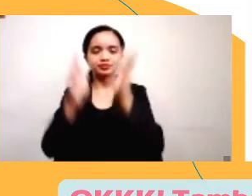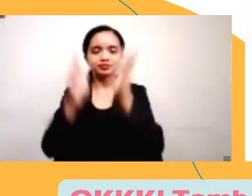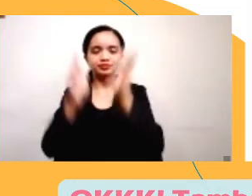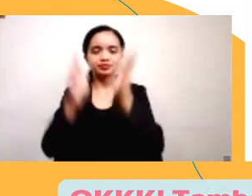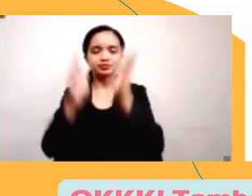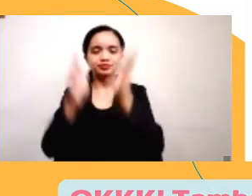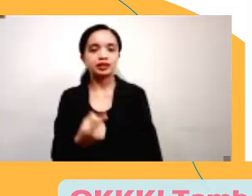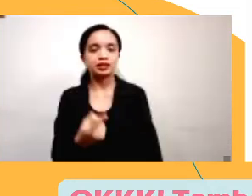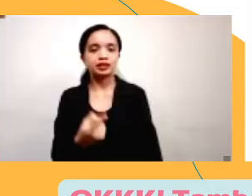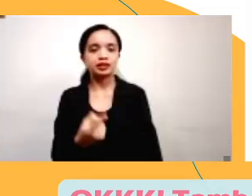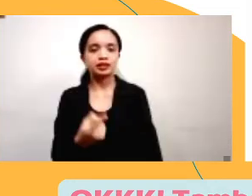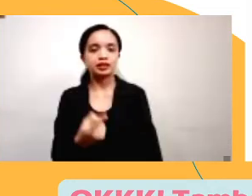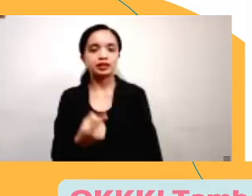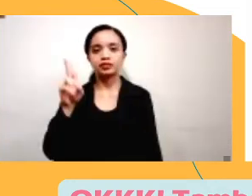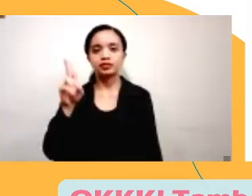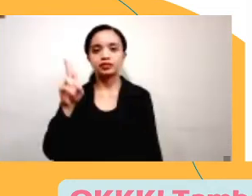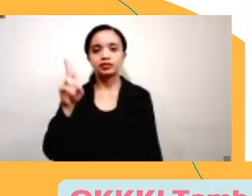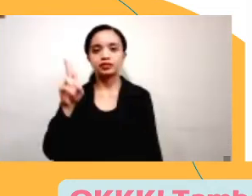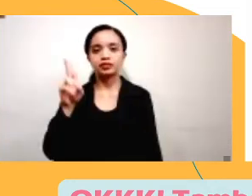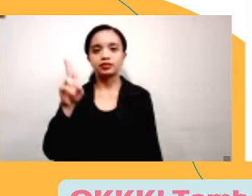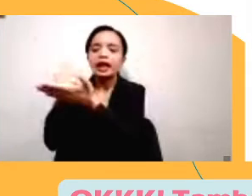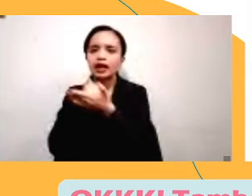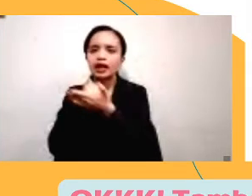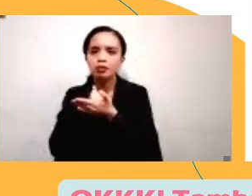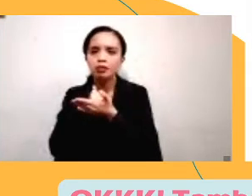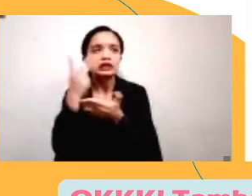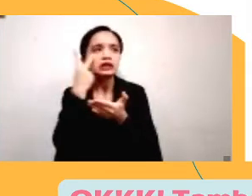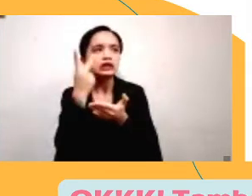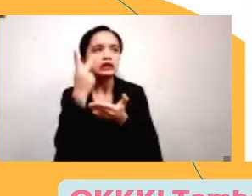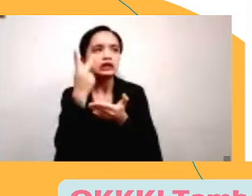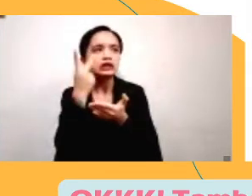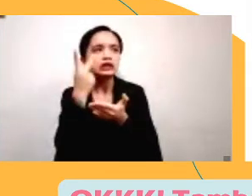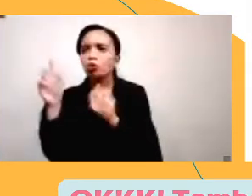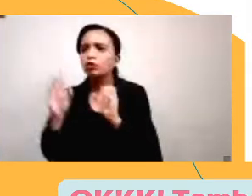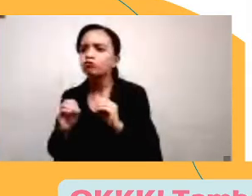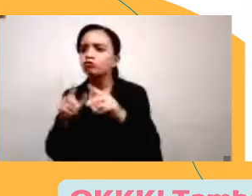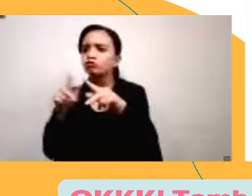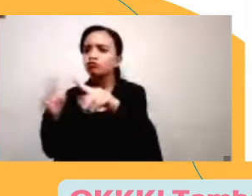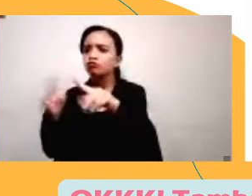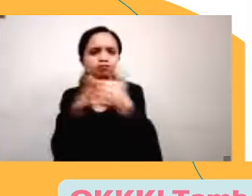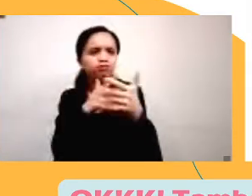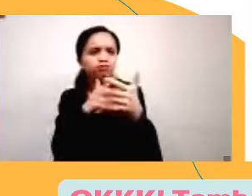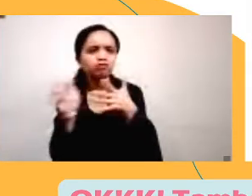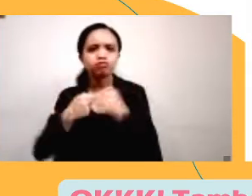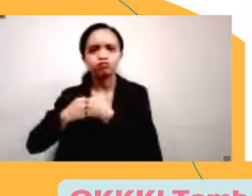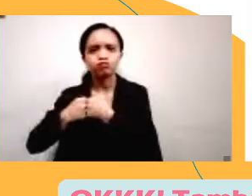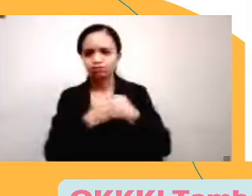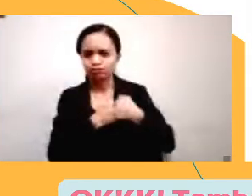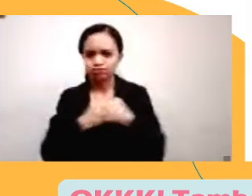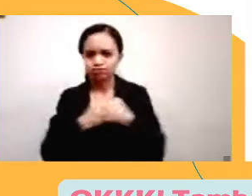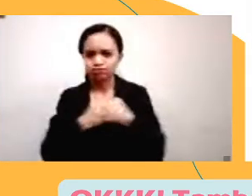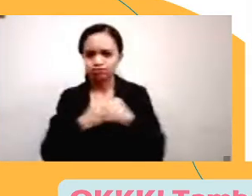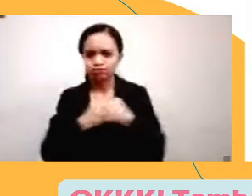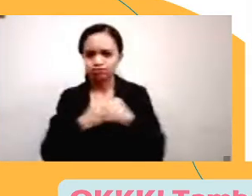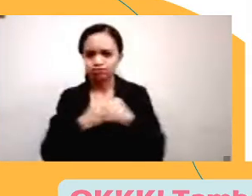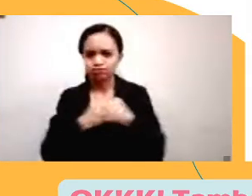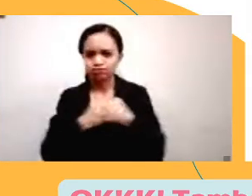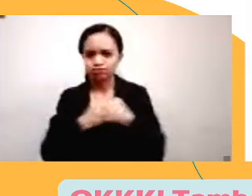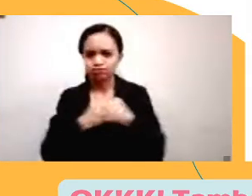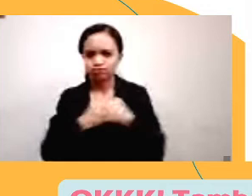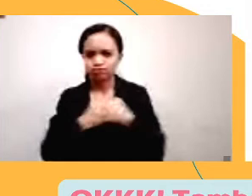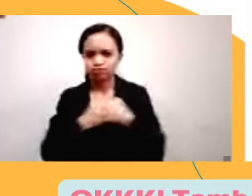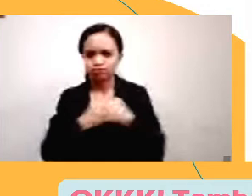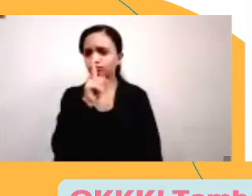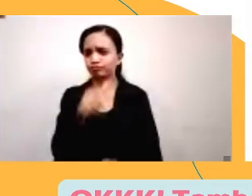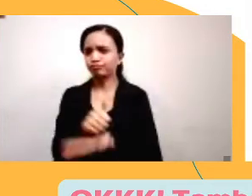open-minded allowed me to see a lot of opportunities amidst hardships. Okay. So, nakakatulong talaga. And